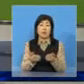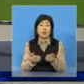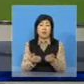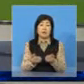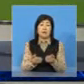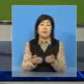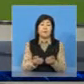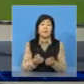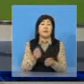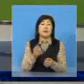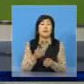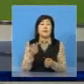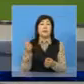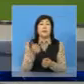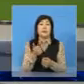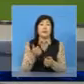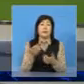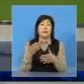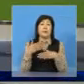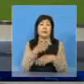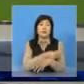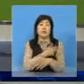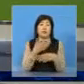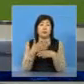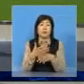Алғашқы медициналық көмекпен. Сонымен қатар, облыс көлемінде